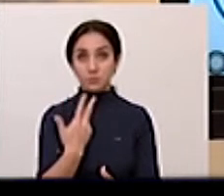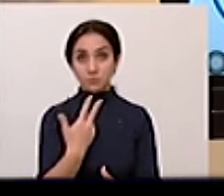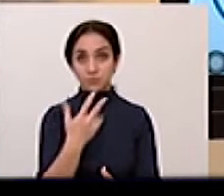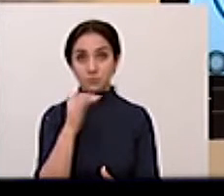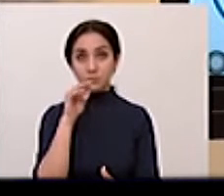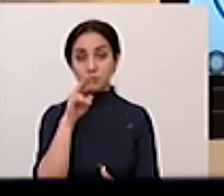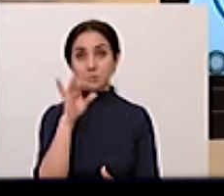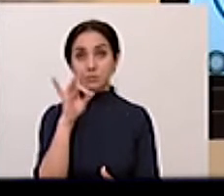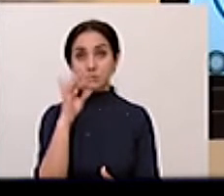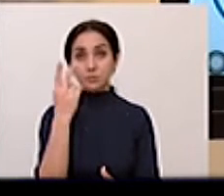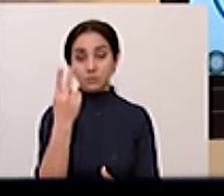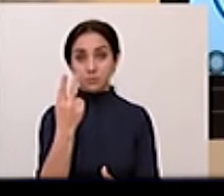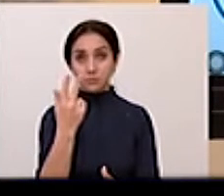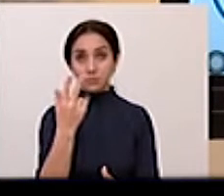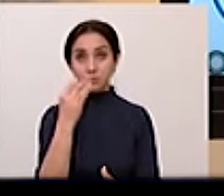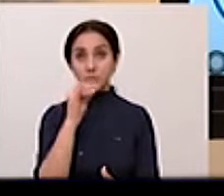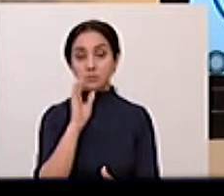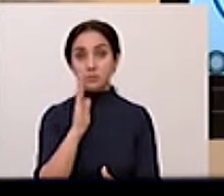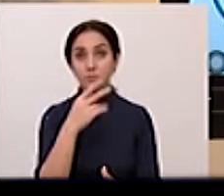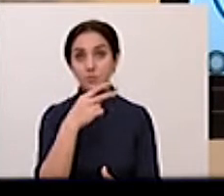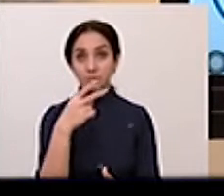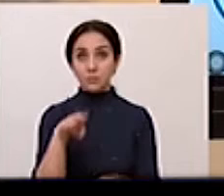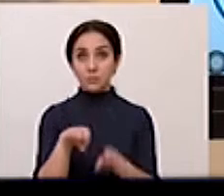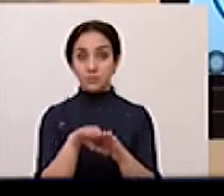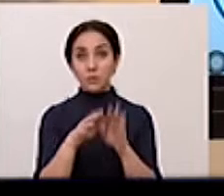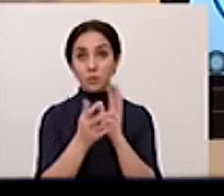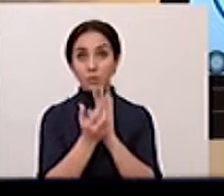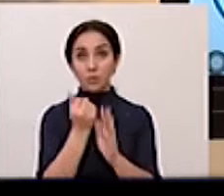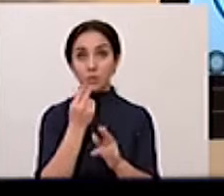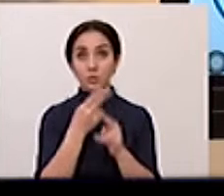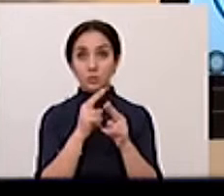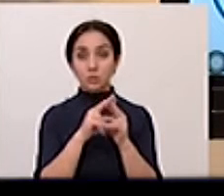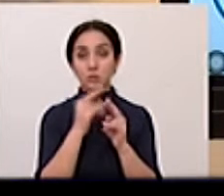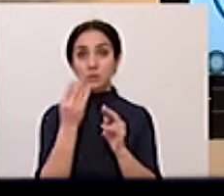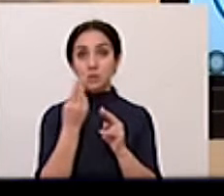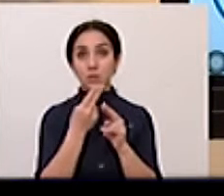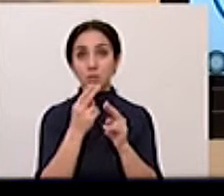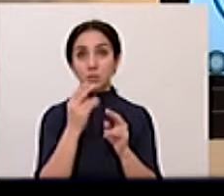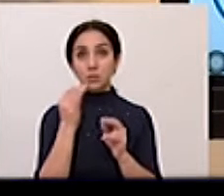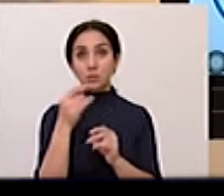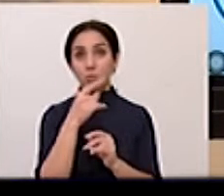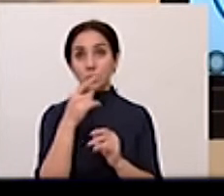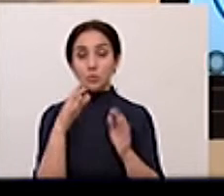taqsim 3 pi r kubga tenglashtirib oldik. Bundan